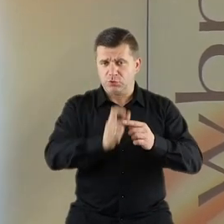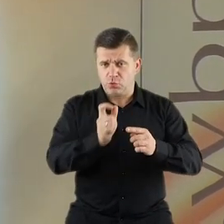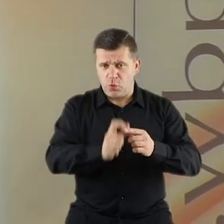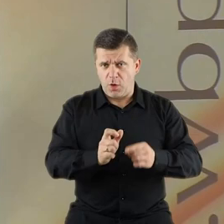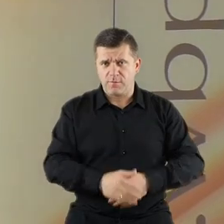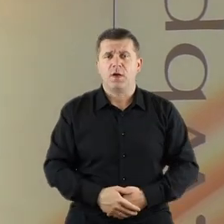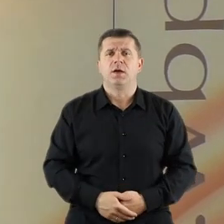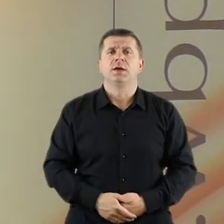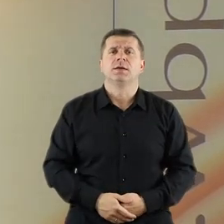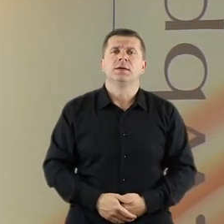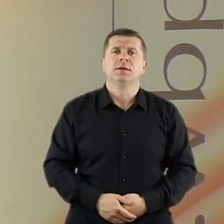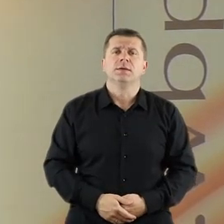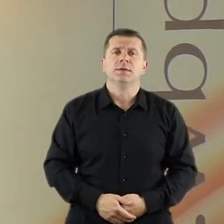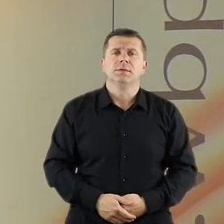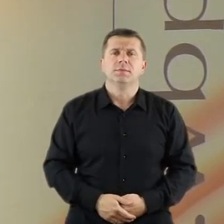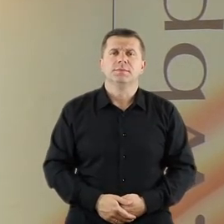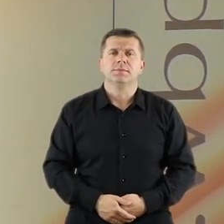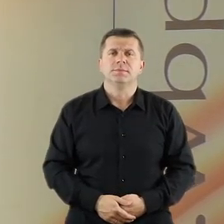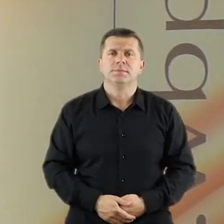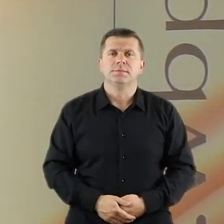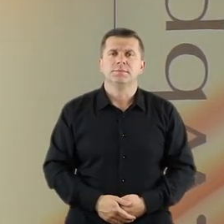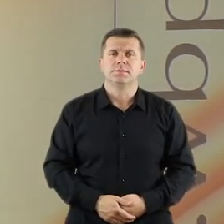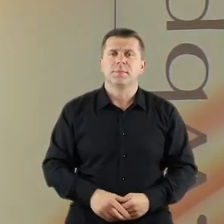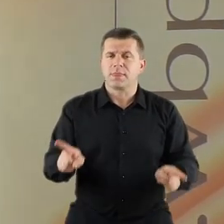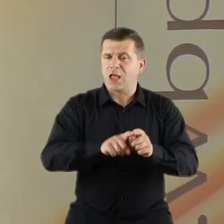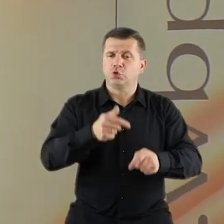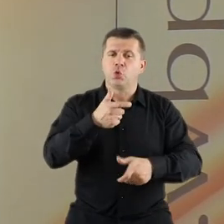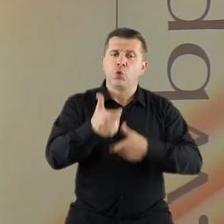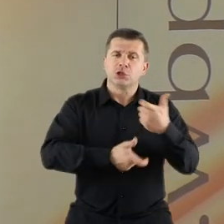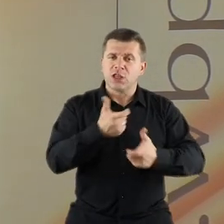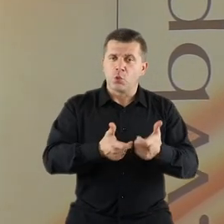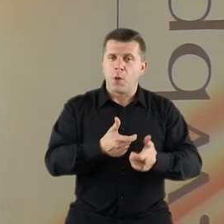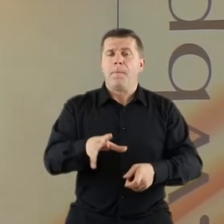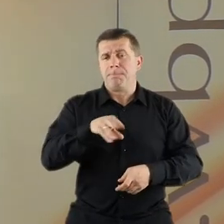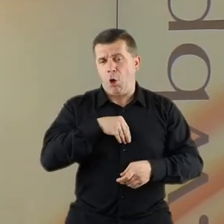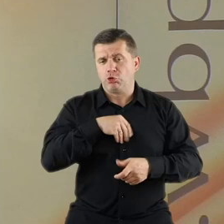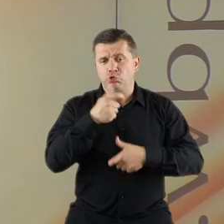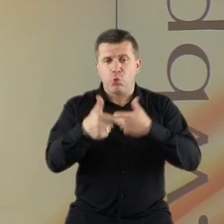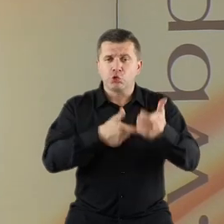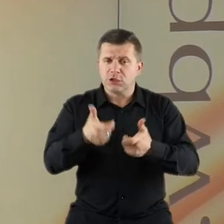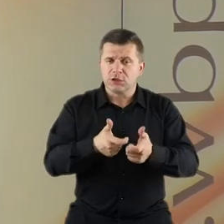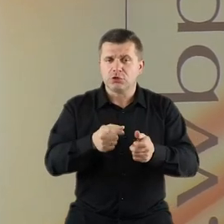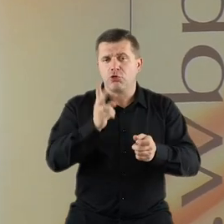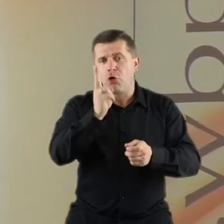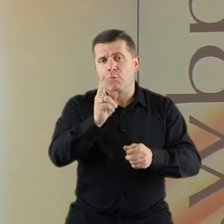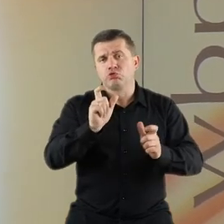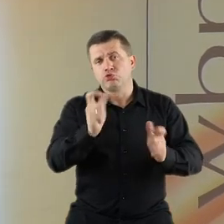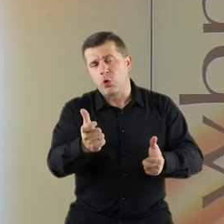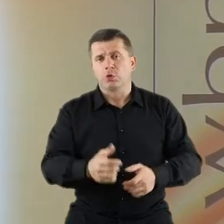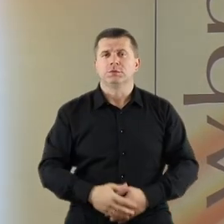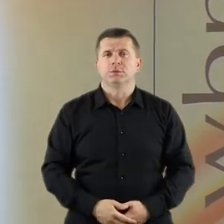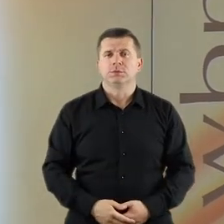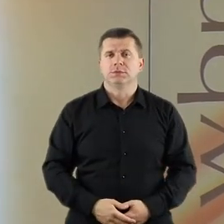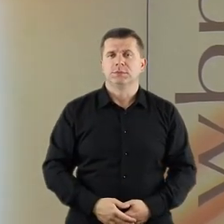słowo sprawą Boga słowa podkreślona z uczynku a więc możemy uczynić komuś